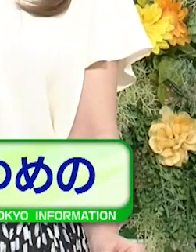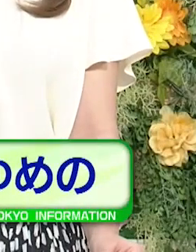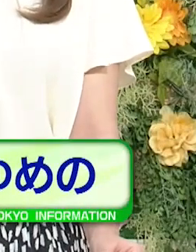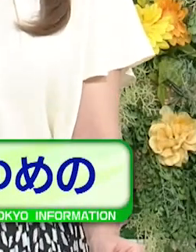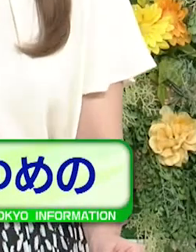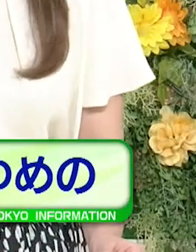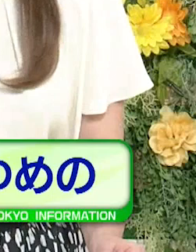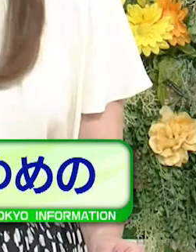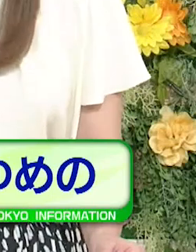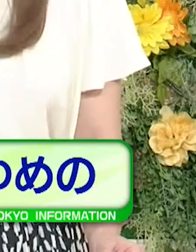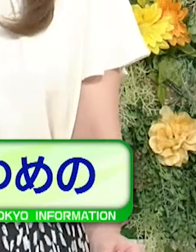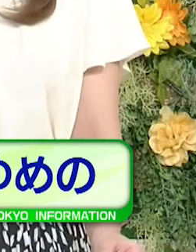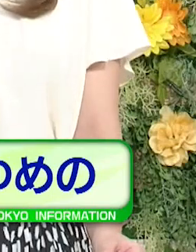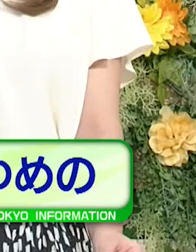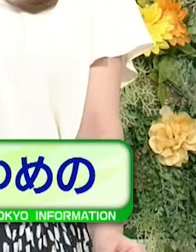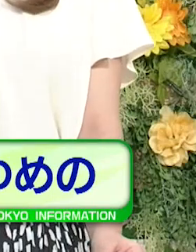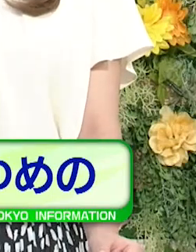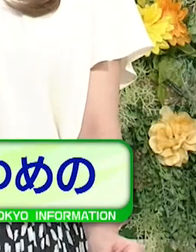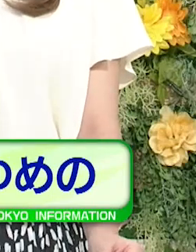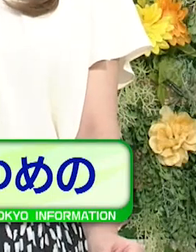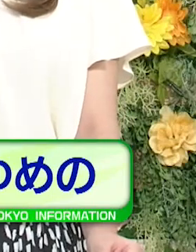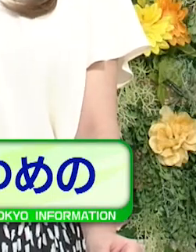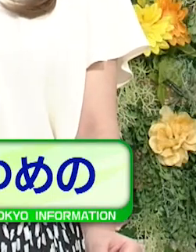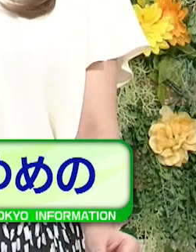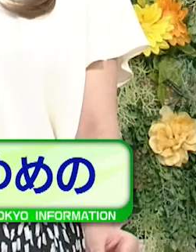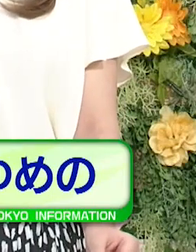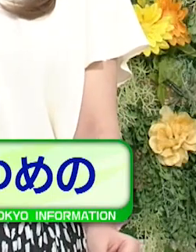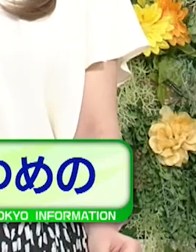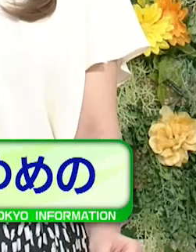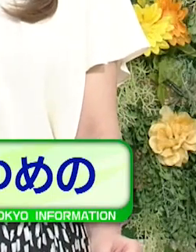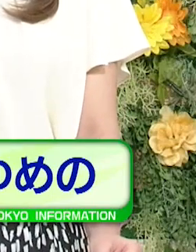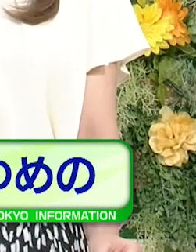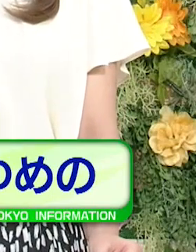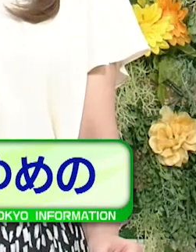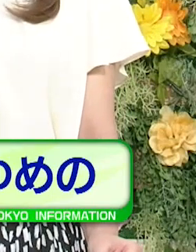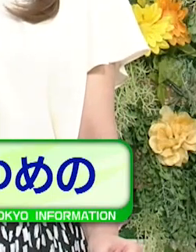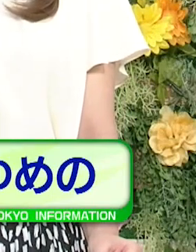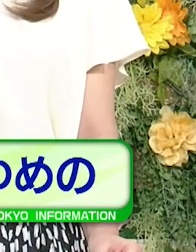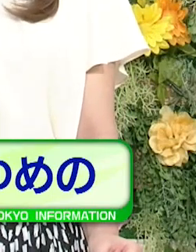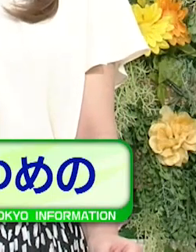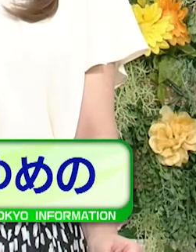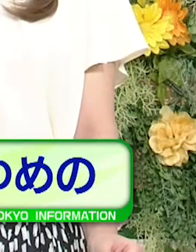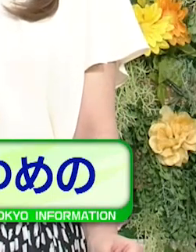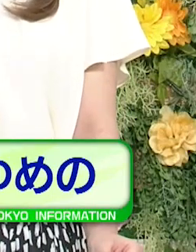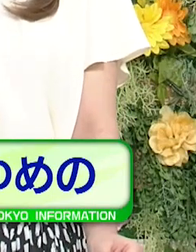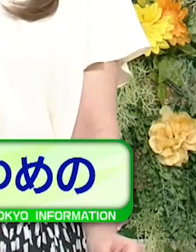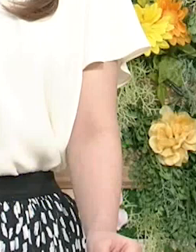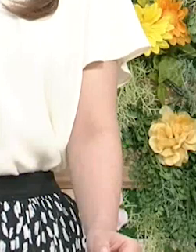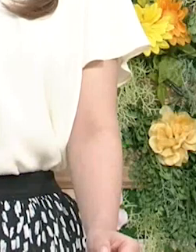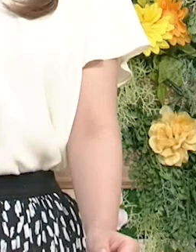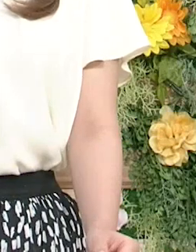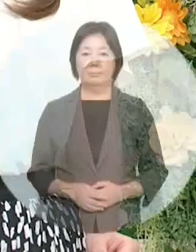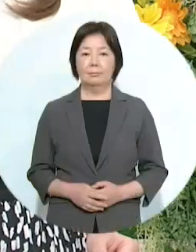おはようございます。6月14日水曜日の東京インフォメーションです。